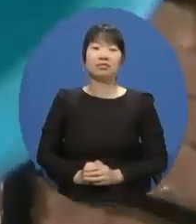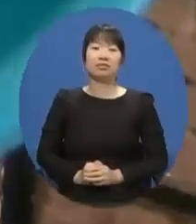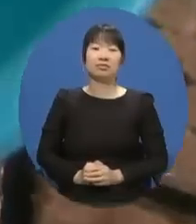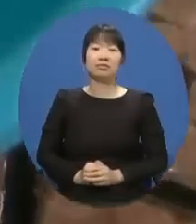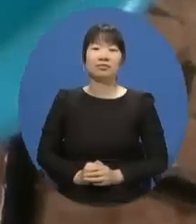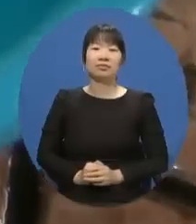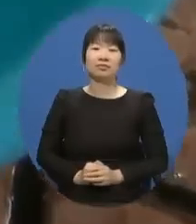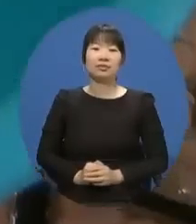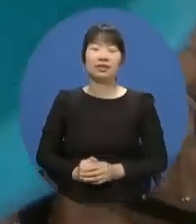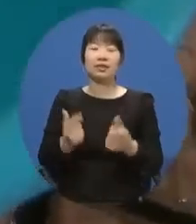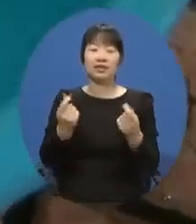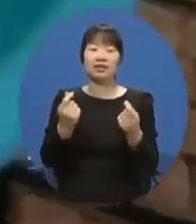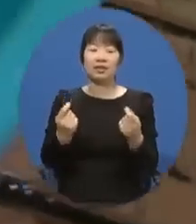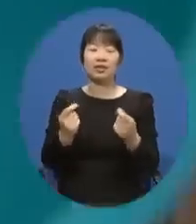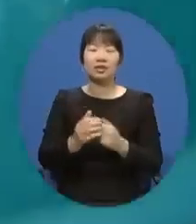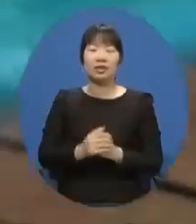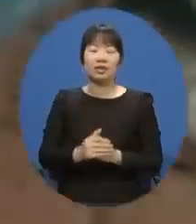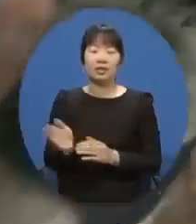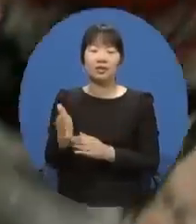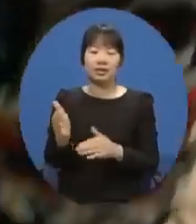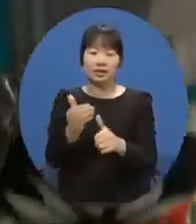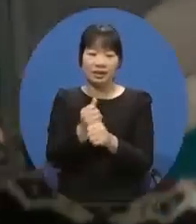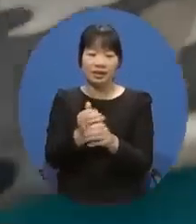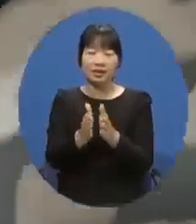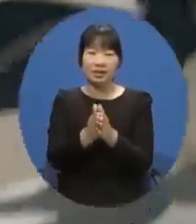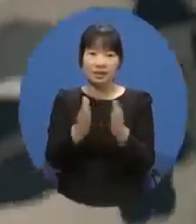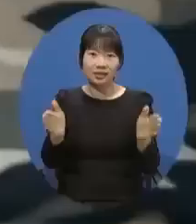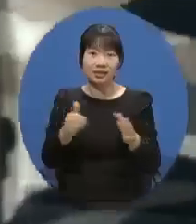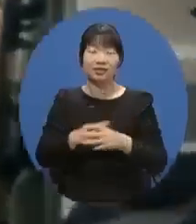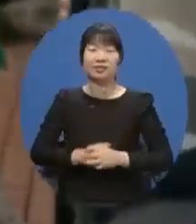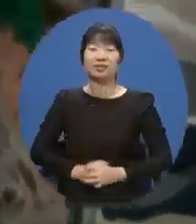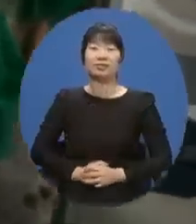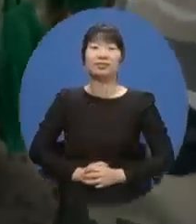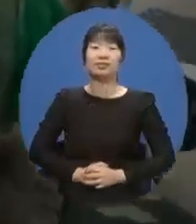타타타타타. 그렇게 한참 물고기 잡기를 하고